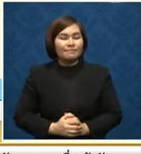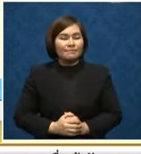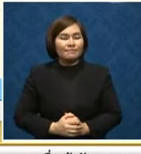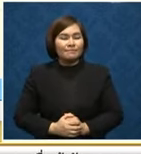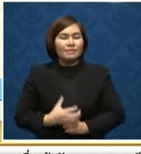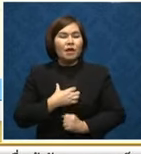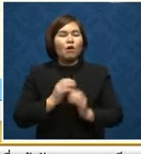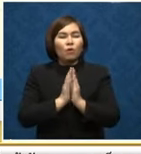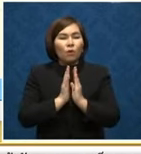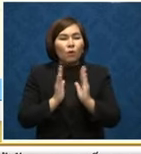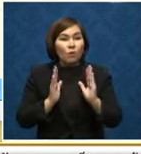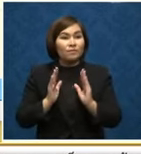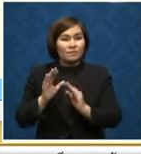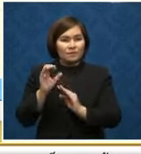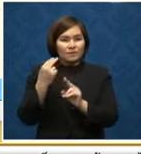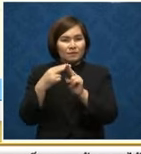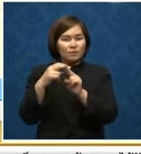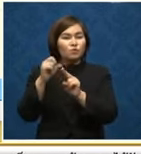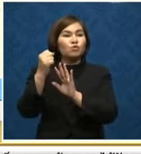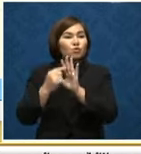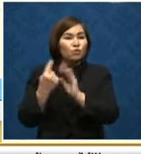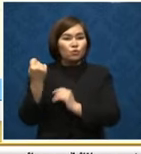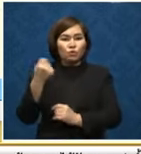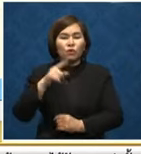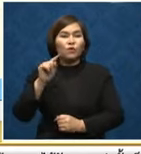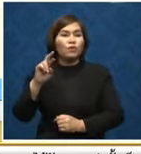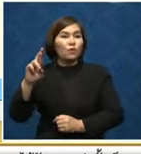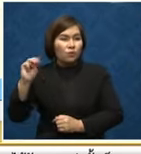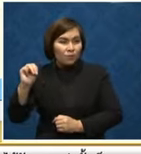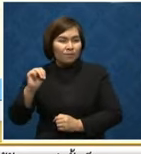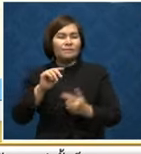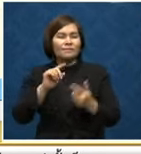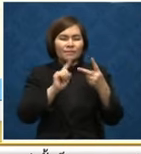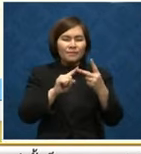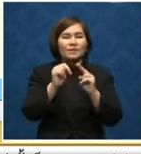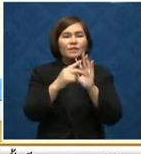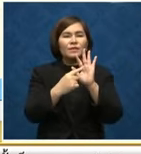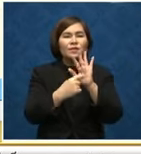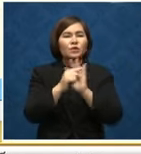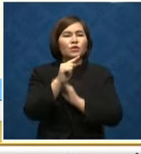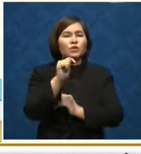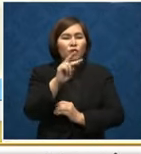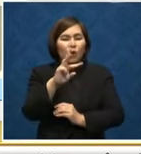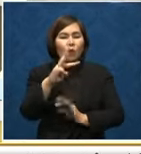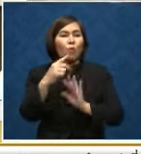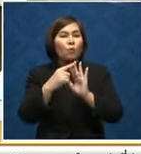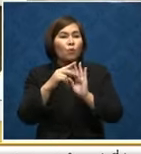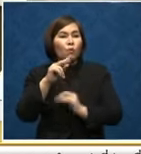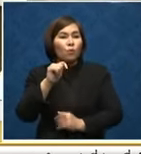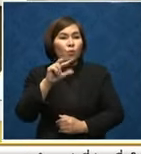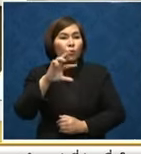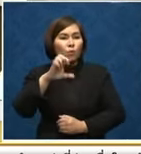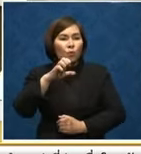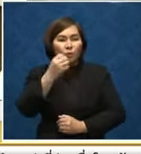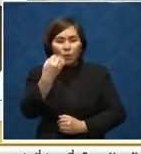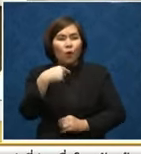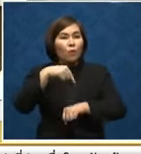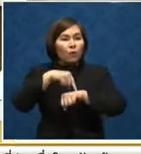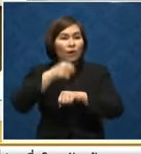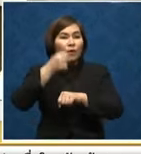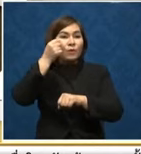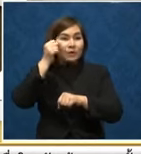ต้องกราบขอบพระคุณท่านสุธรรมแสงปทุมท่านณัฐวุฒิเรืองปัญญาวุฒินะครับที่ได้เสนอเรื่องของกรอบเวลาที่3วัน